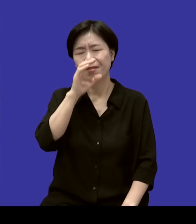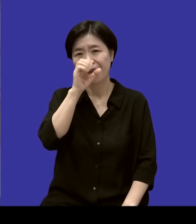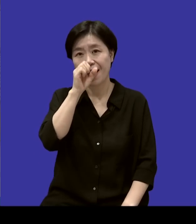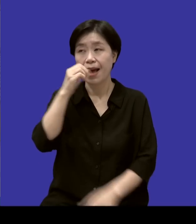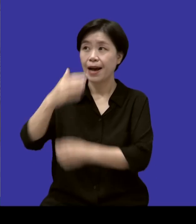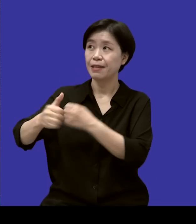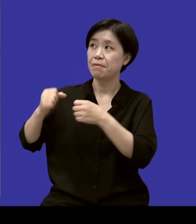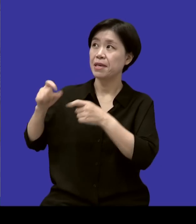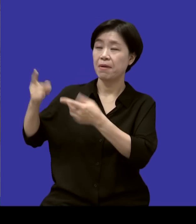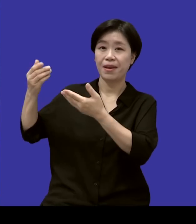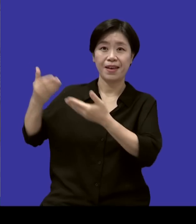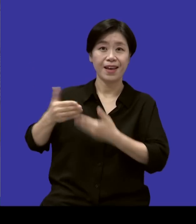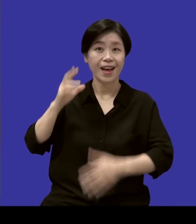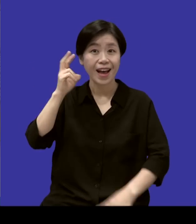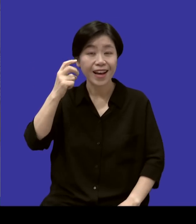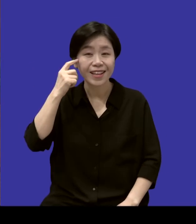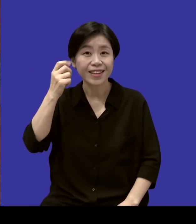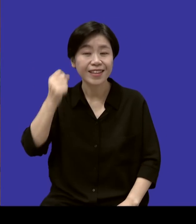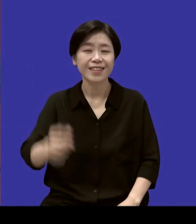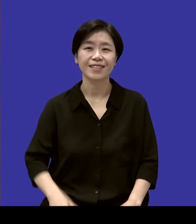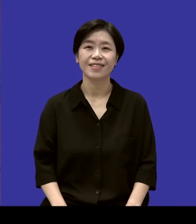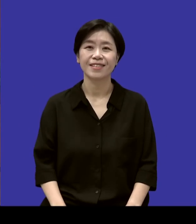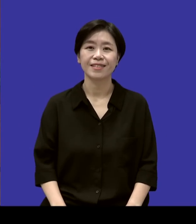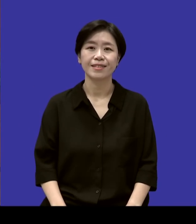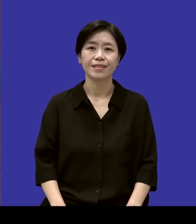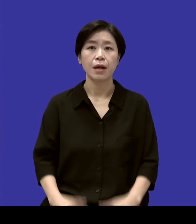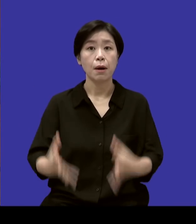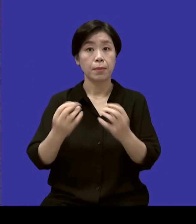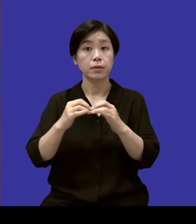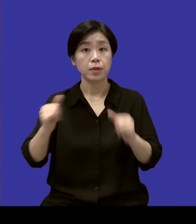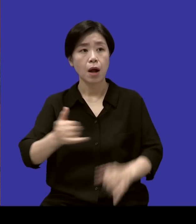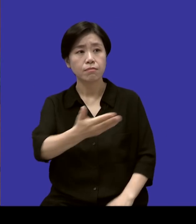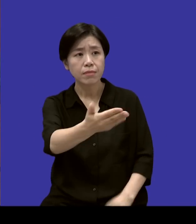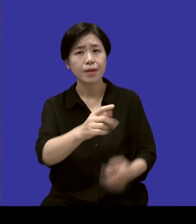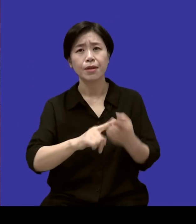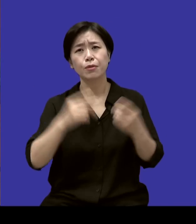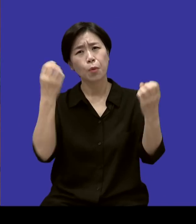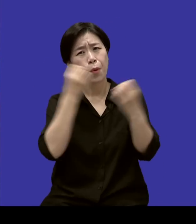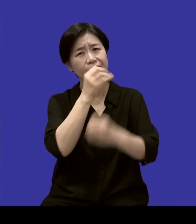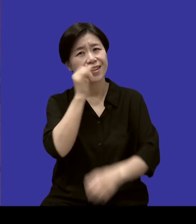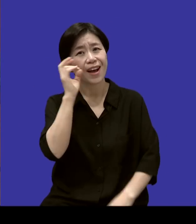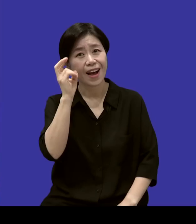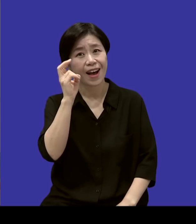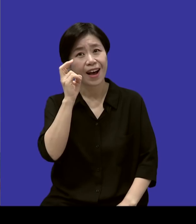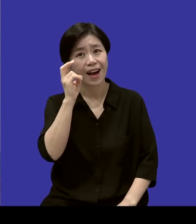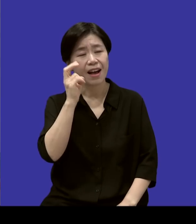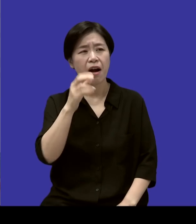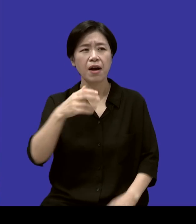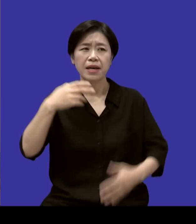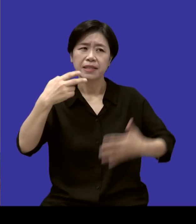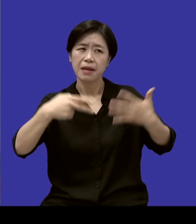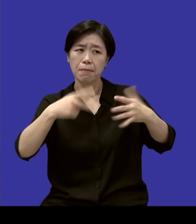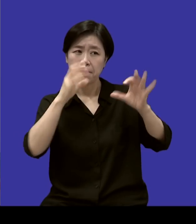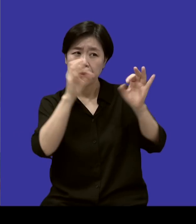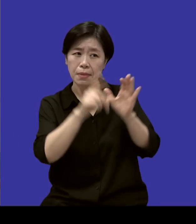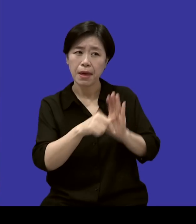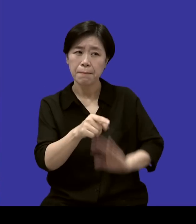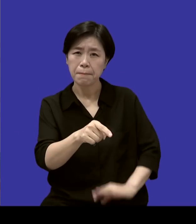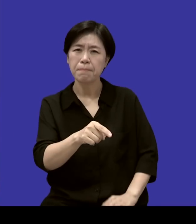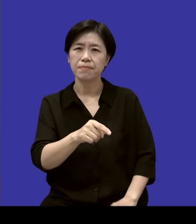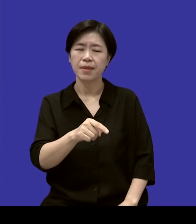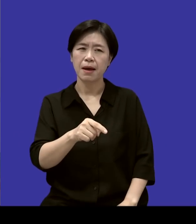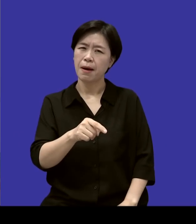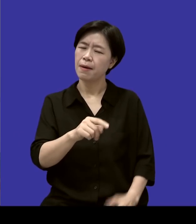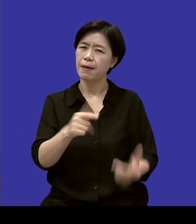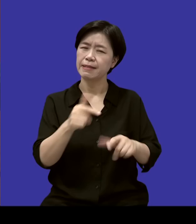주셨구나. 아. 많은 분들이 이렇게 첫인상 이미지 또 드라마 속의 이미지 때문에 왠지 좀 뭔가 센 언니? 말 붙이기 쉽지